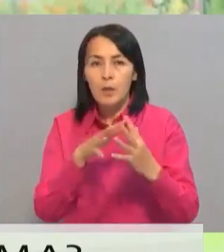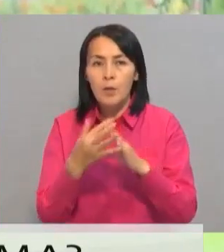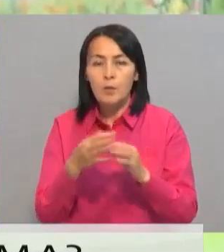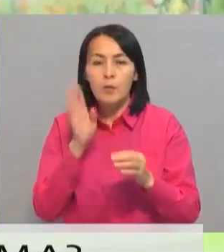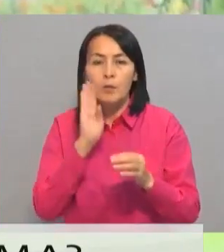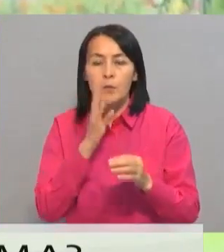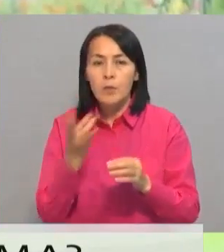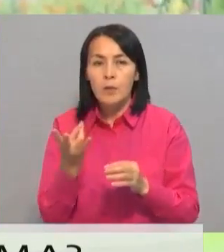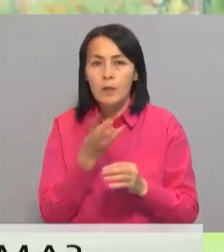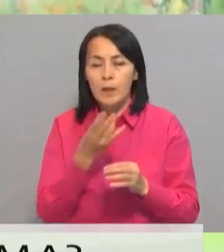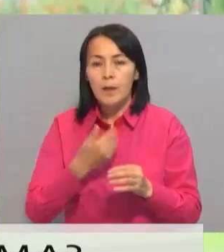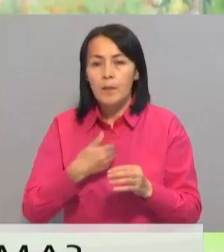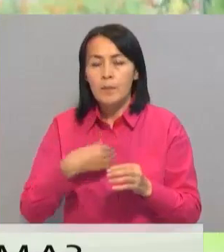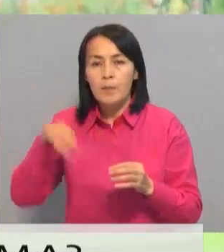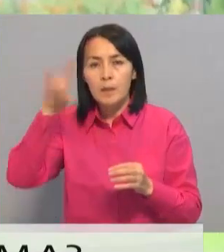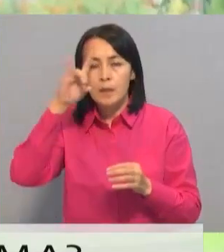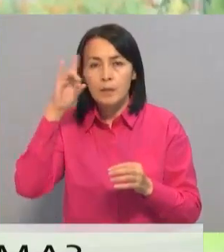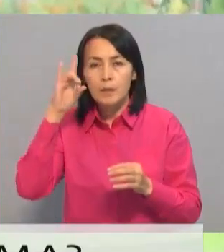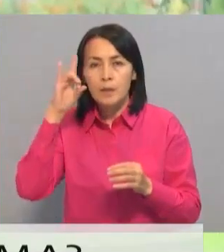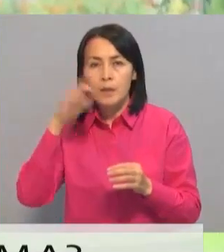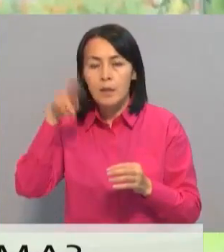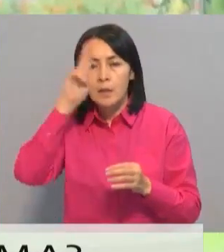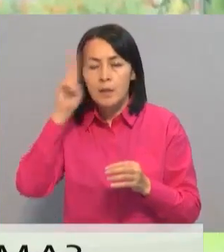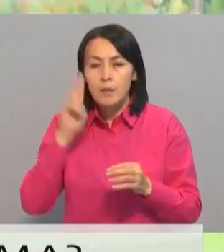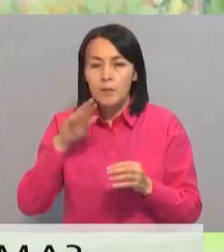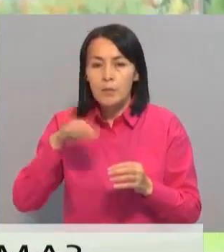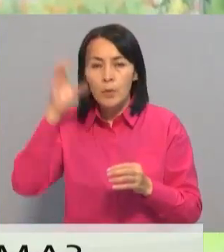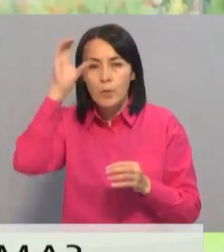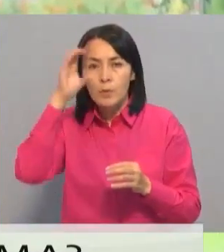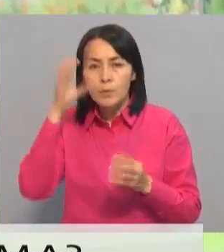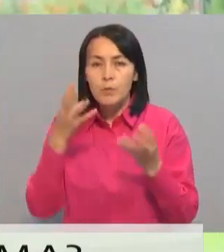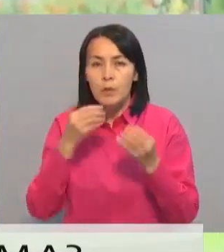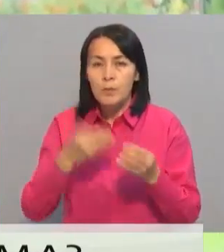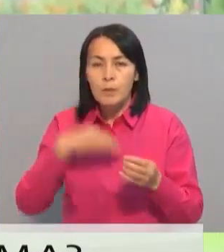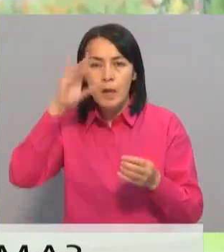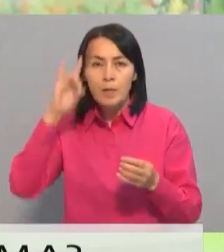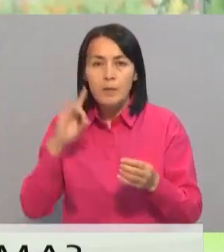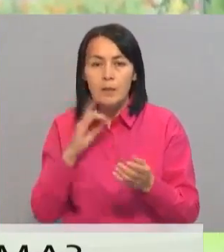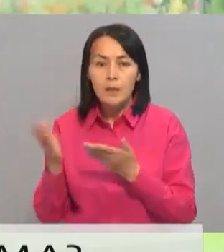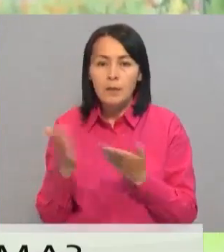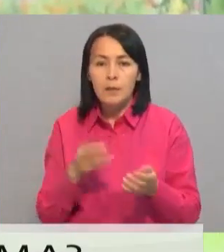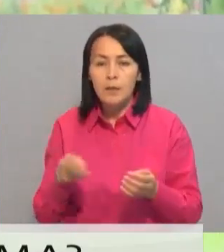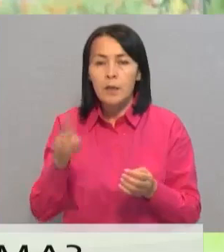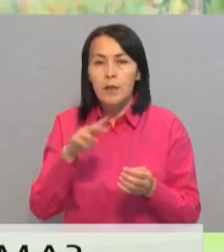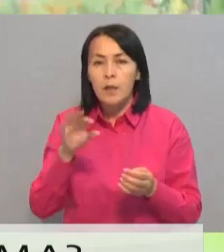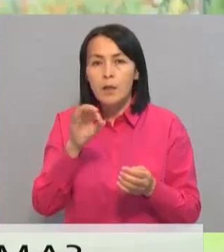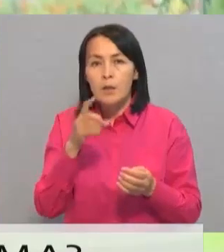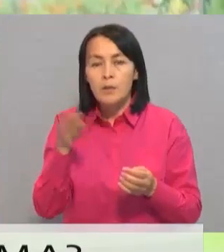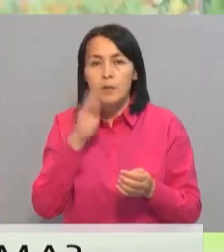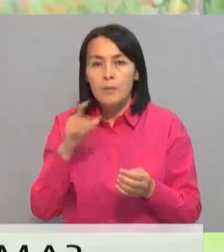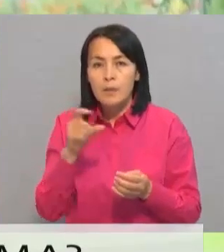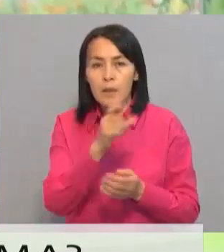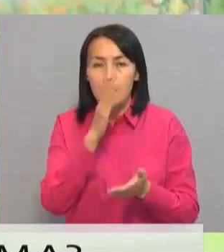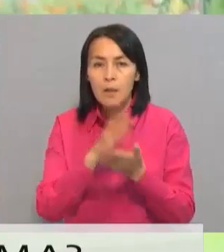сууга тәуелдүүбүз. Биз о Кыргызстан, Тажикстан, одан кийин Өзбекстан, сосун барып биздин Казакстанга келет. Мына Достук магистралдык каналы